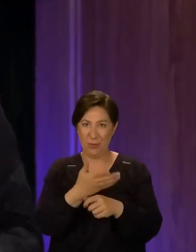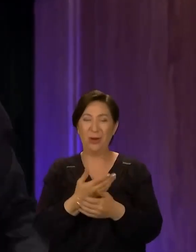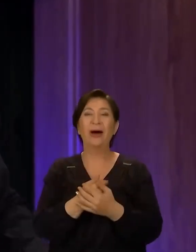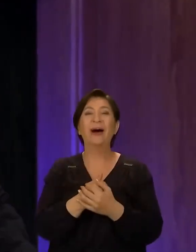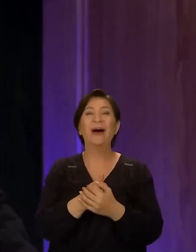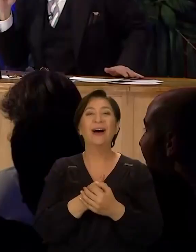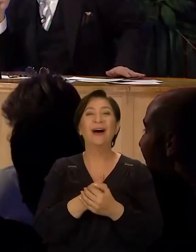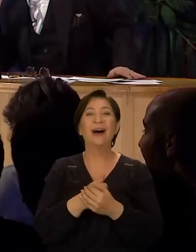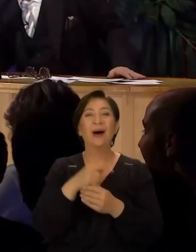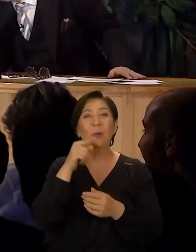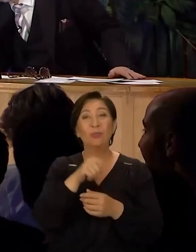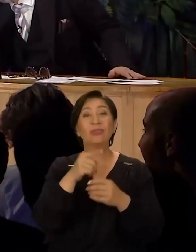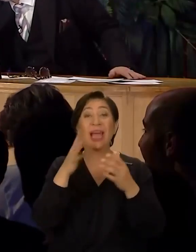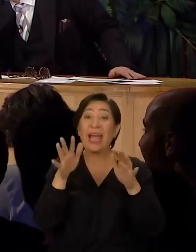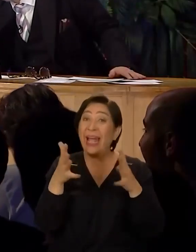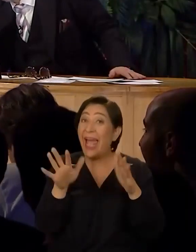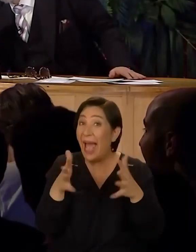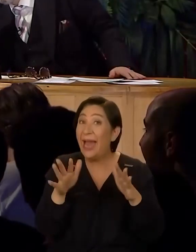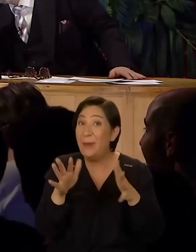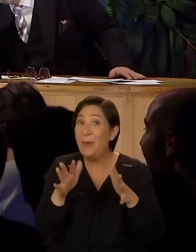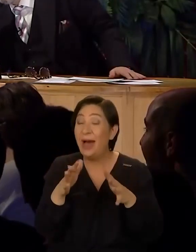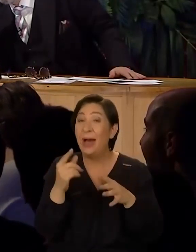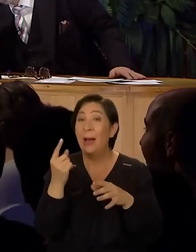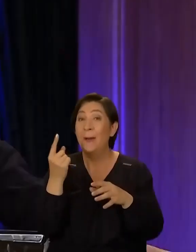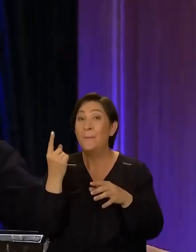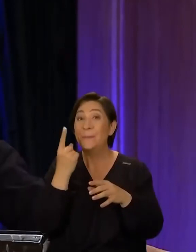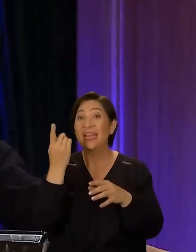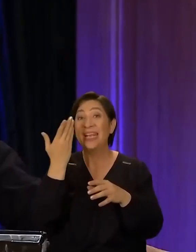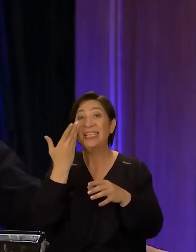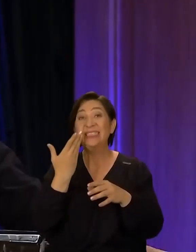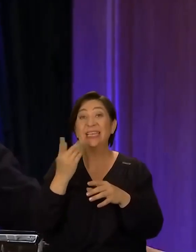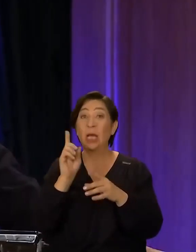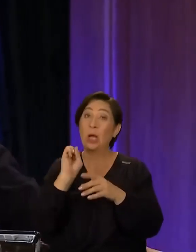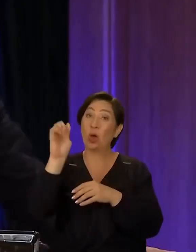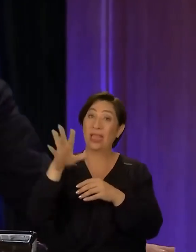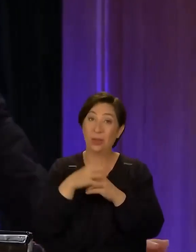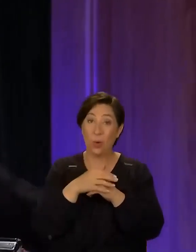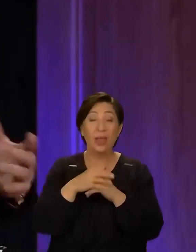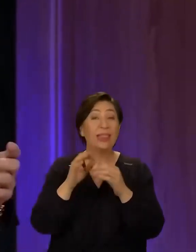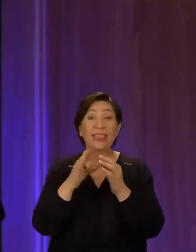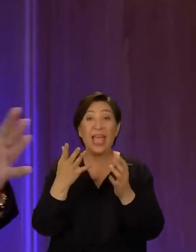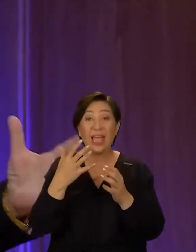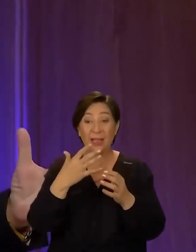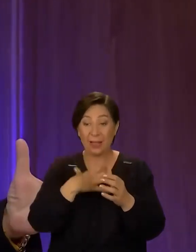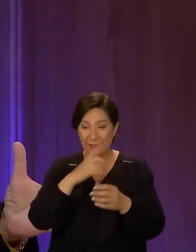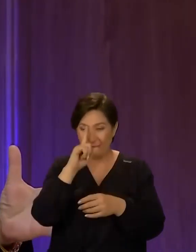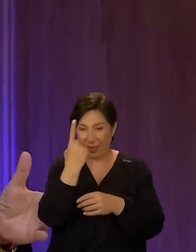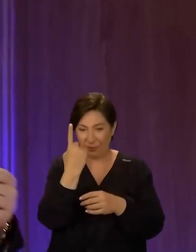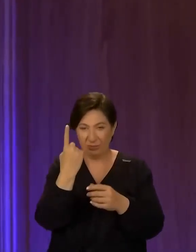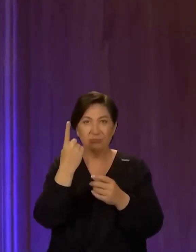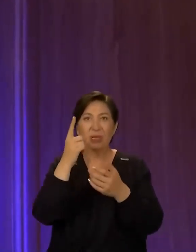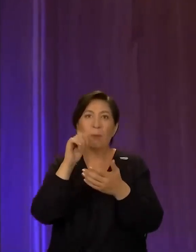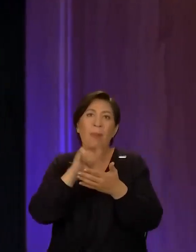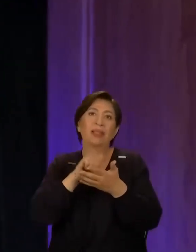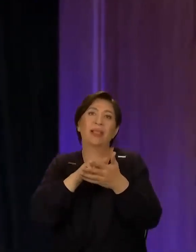diye yükseliyor ve bunu da galiba bir izleyenine gönderiyor. Çünkü kendisi tek başına bir